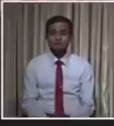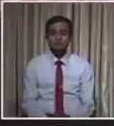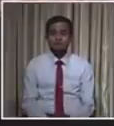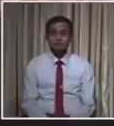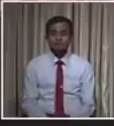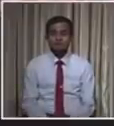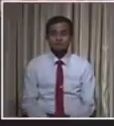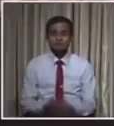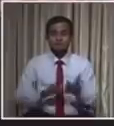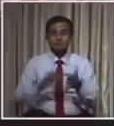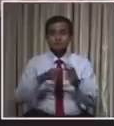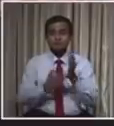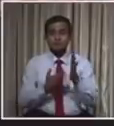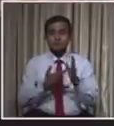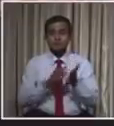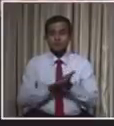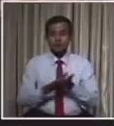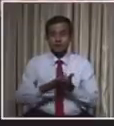තරතිර සේකරම තුමා